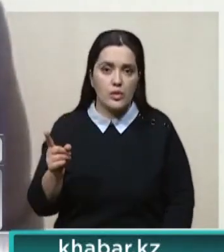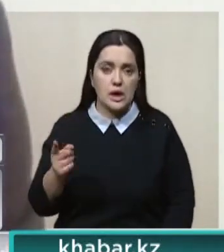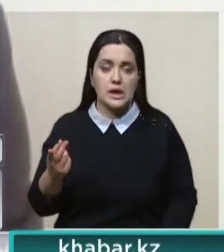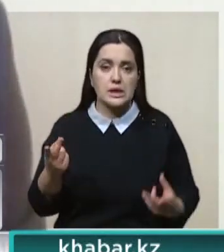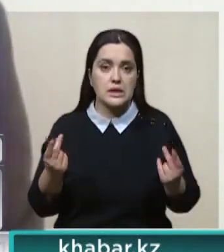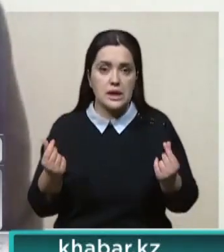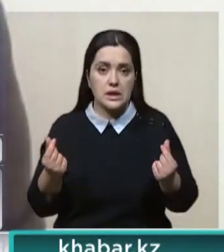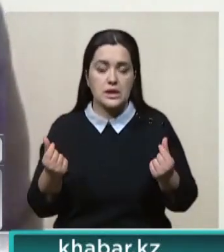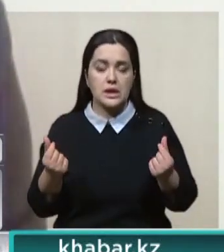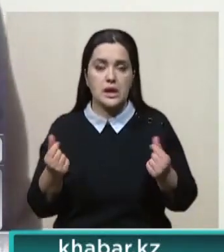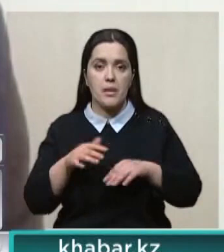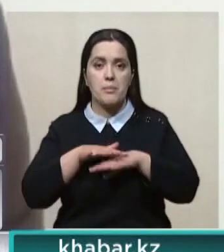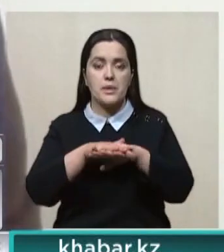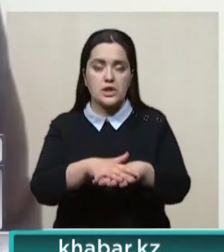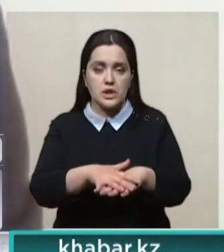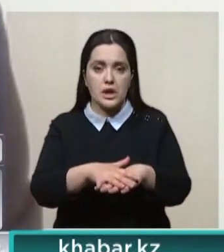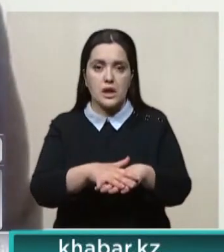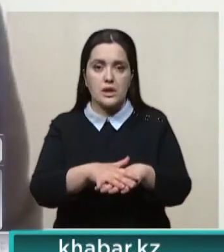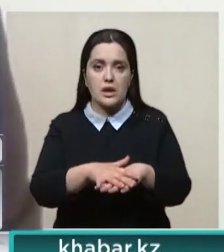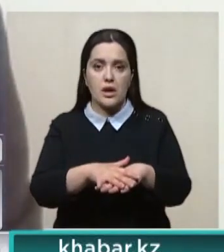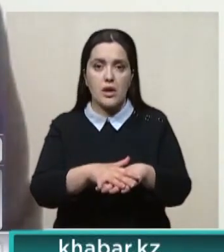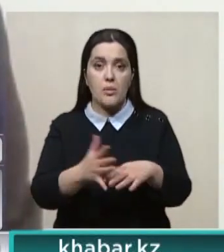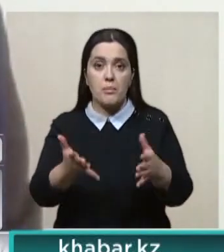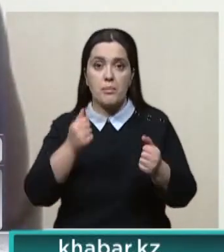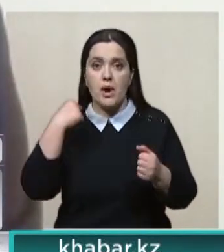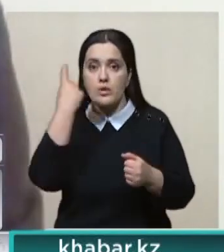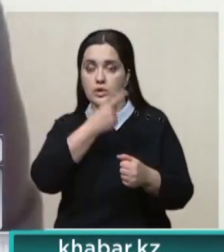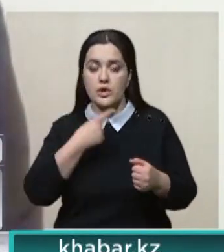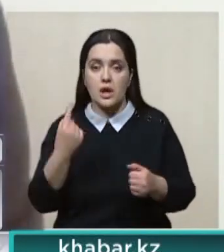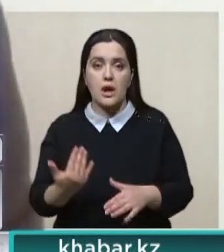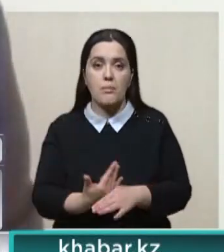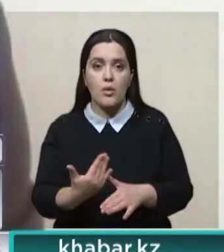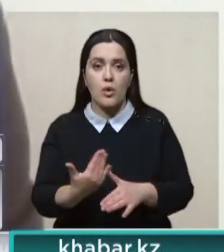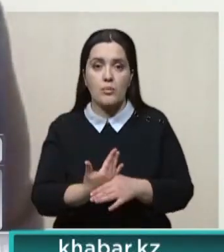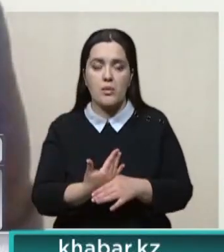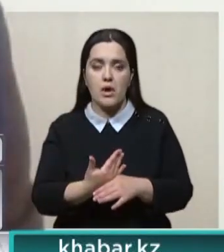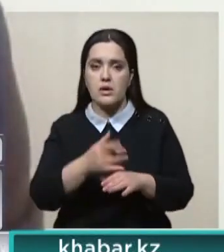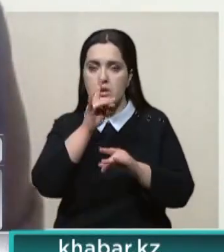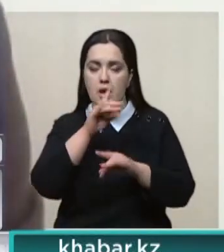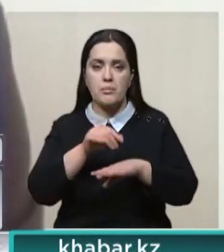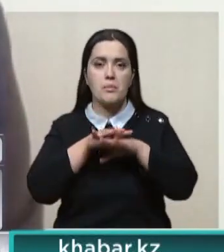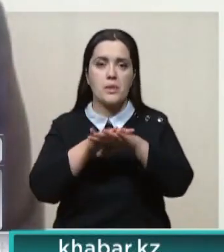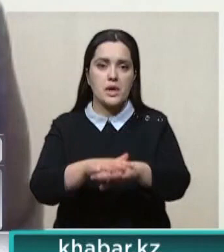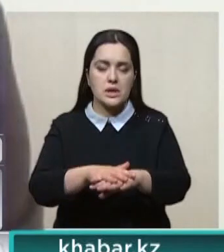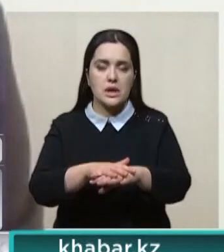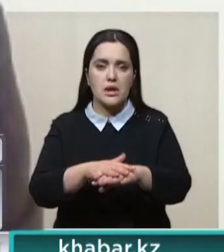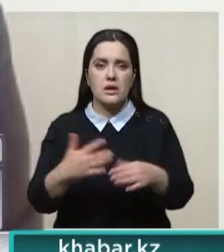деньги перечислять мы будем непосредственно получателям помощи. Деньги не будут поступать на счета